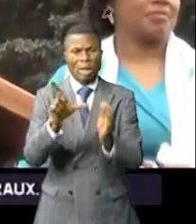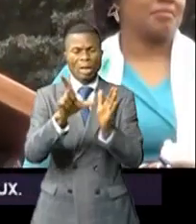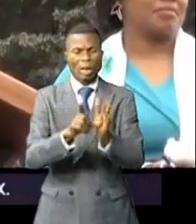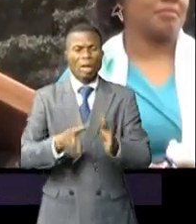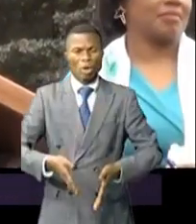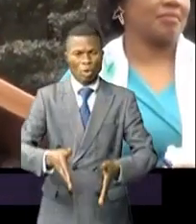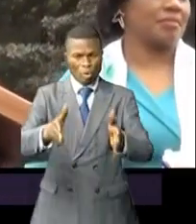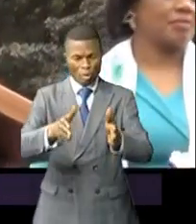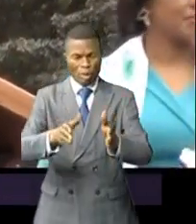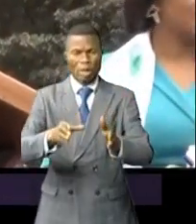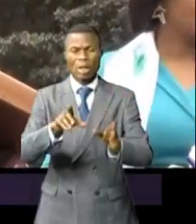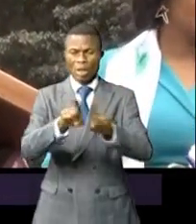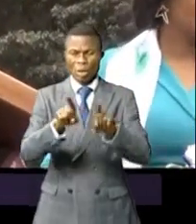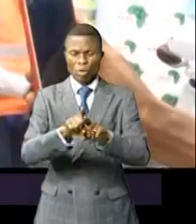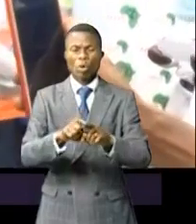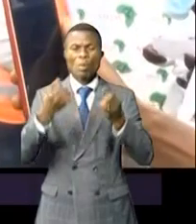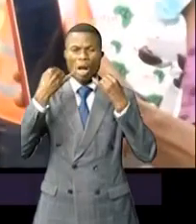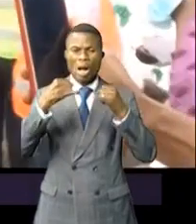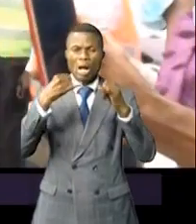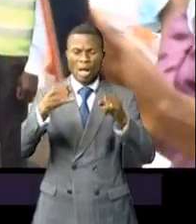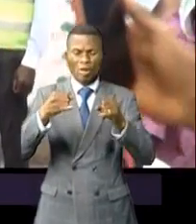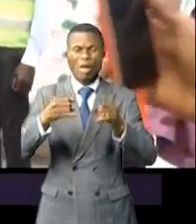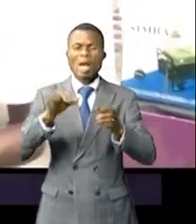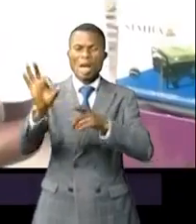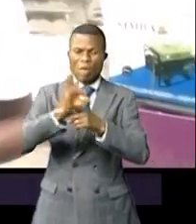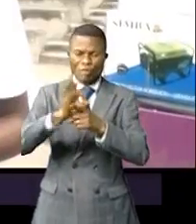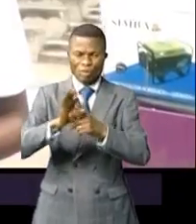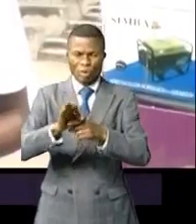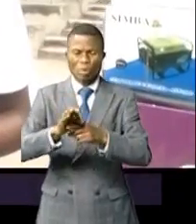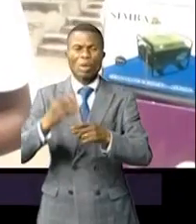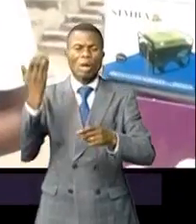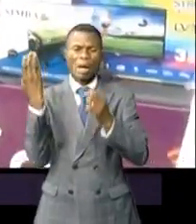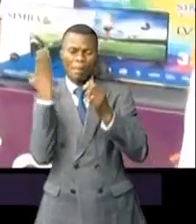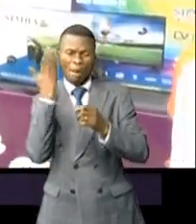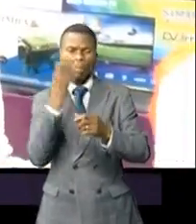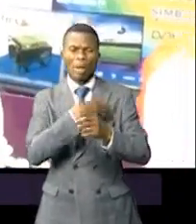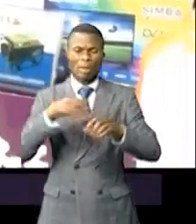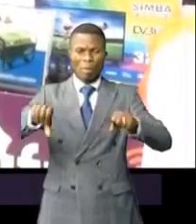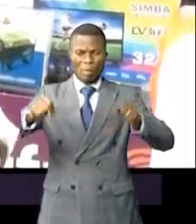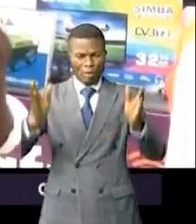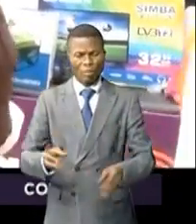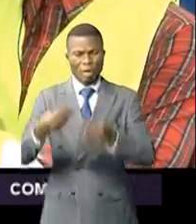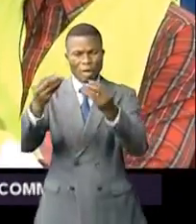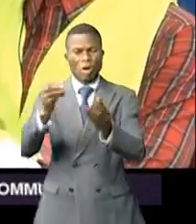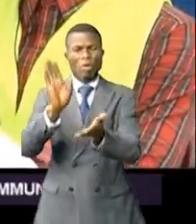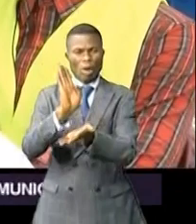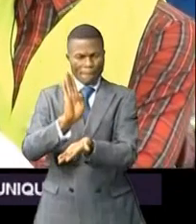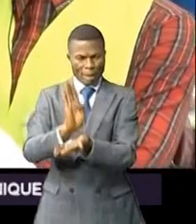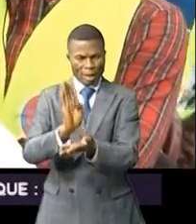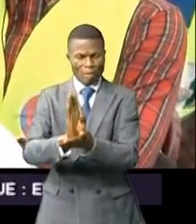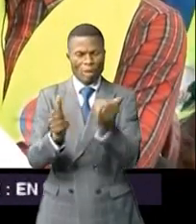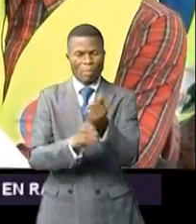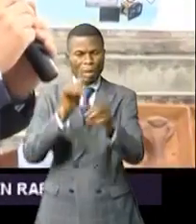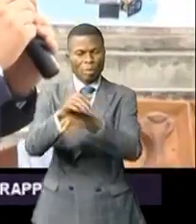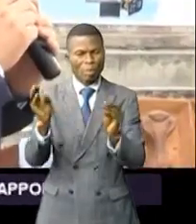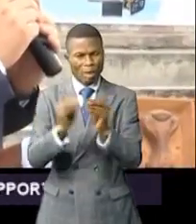à l'image de cette fin de formation des motocyclistes sanctionnés par la remise des brevets aux participants. Nous